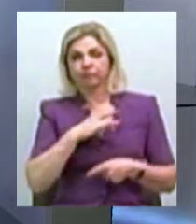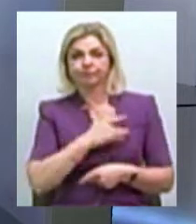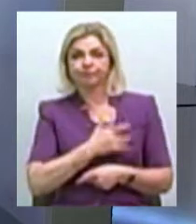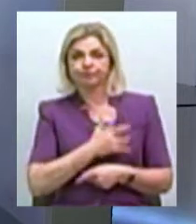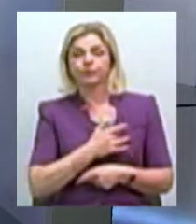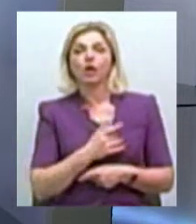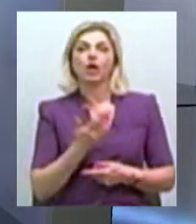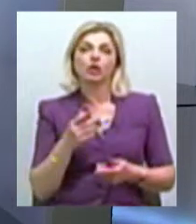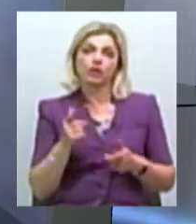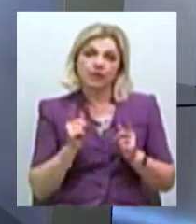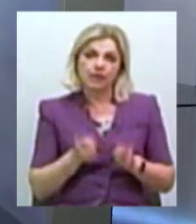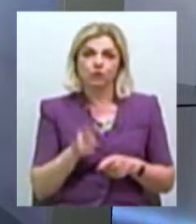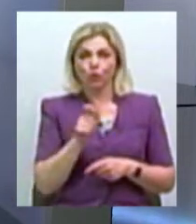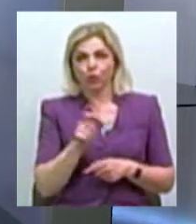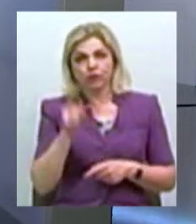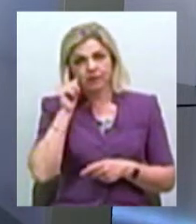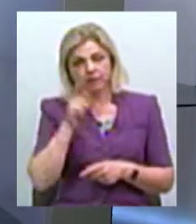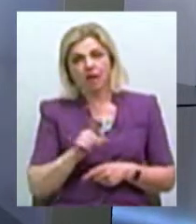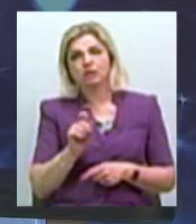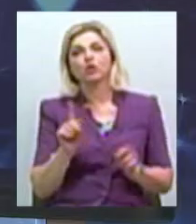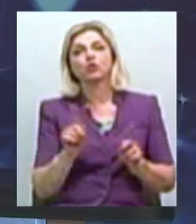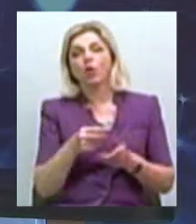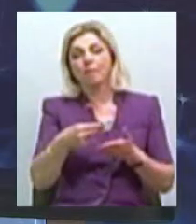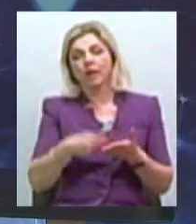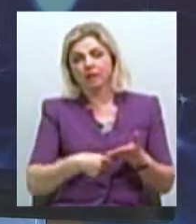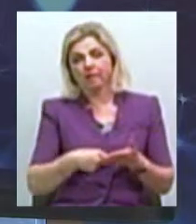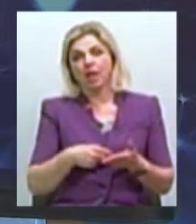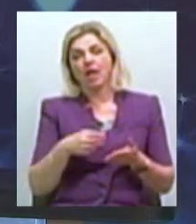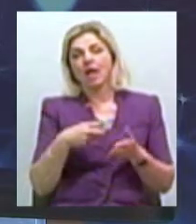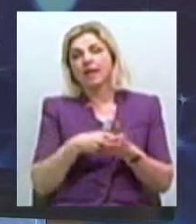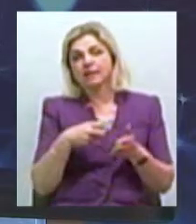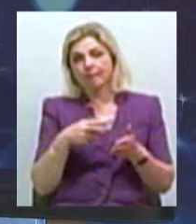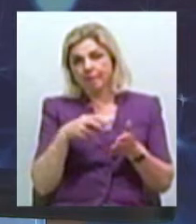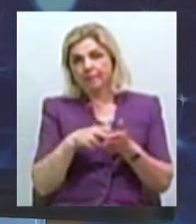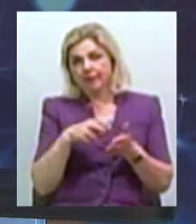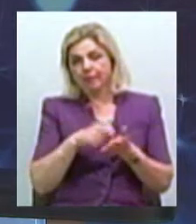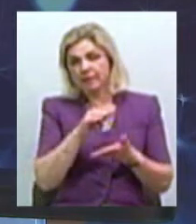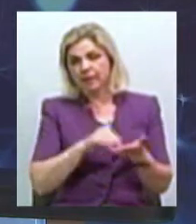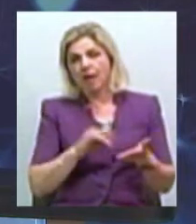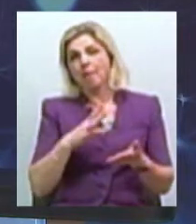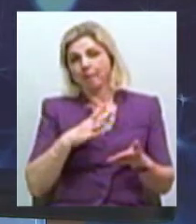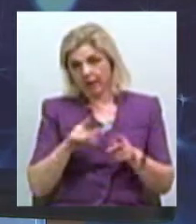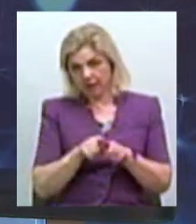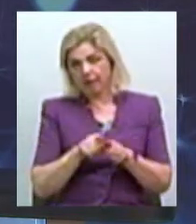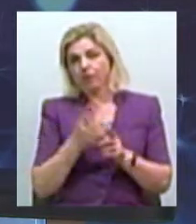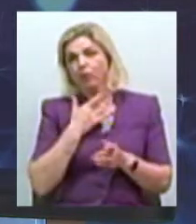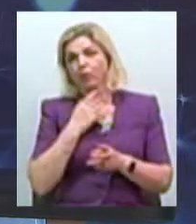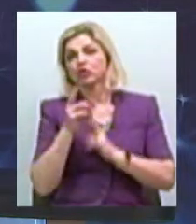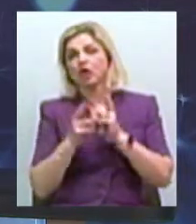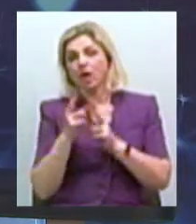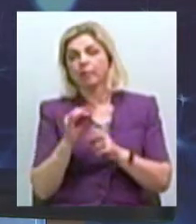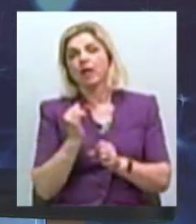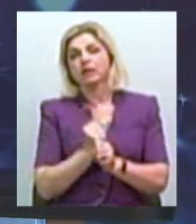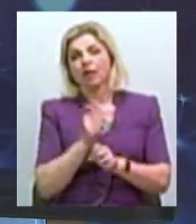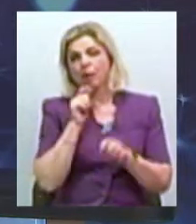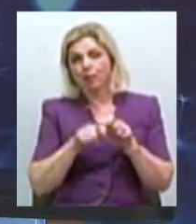того, ну, чи дійсно люди знають, за що вони підписували підписні листи, чи вони дійсно висували вимоги, і тоді ми проводили таку перевірку